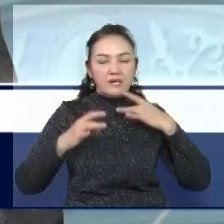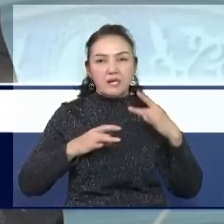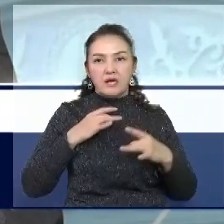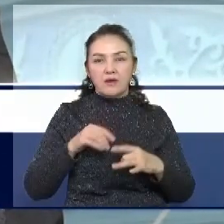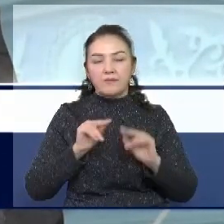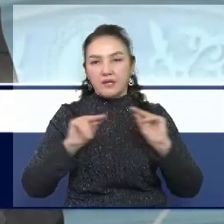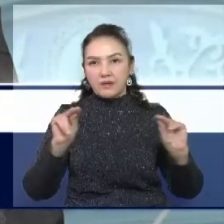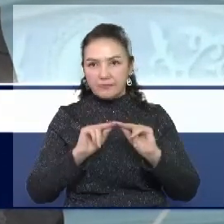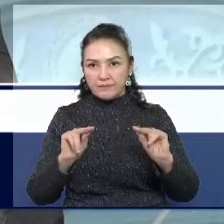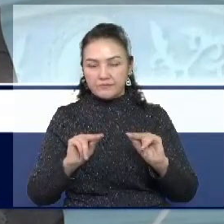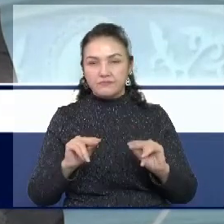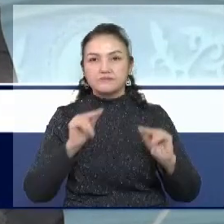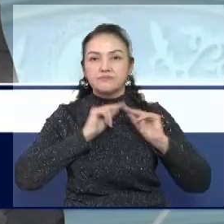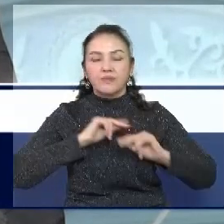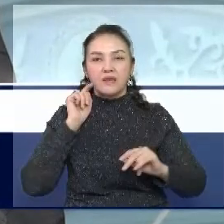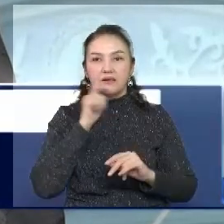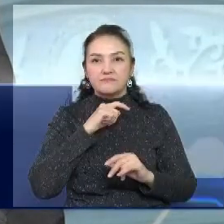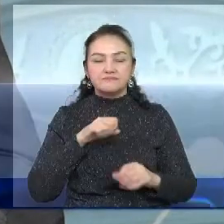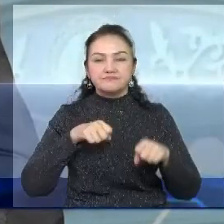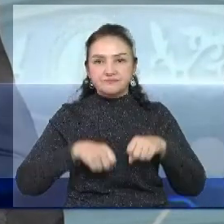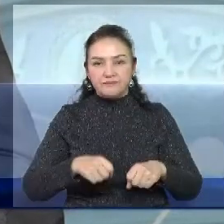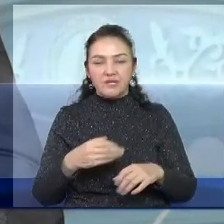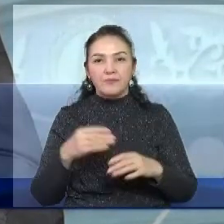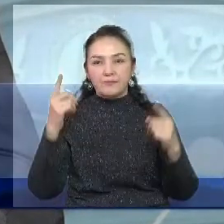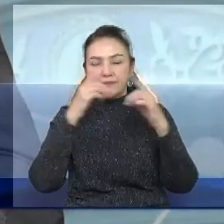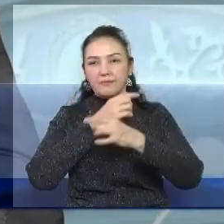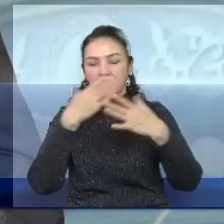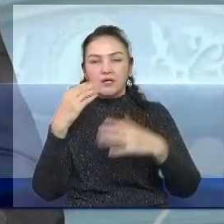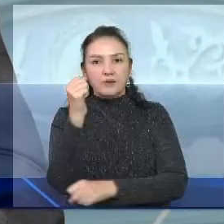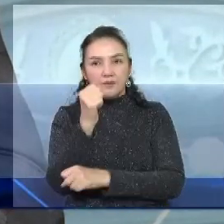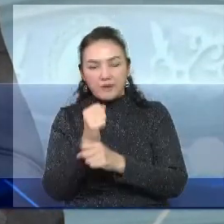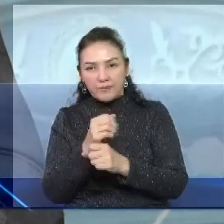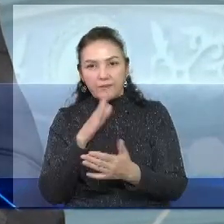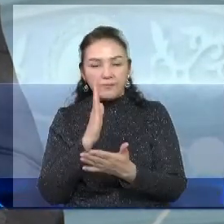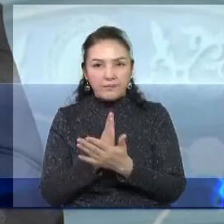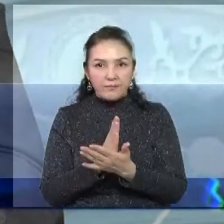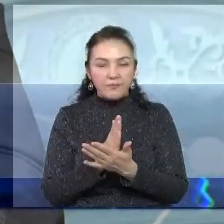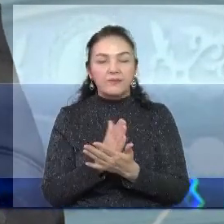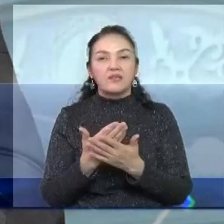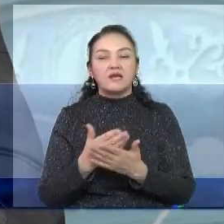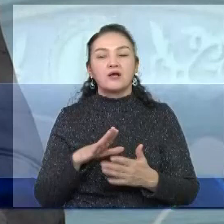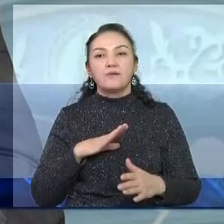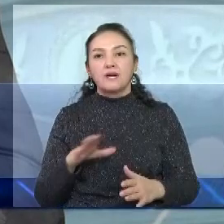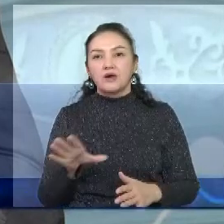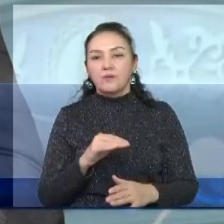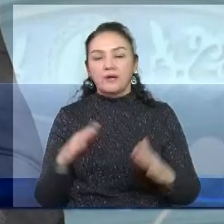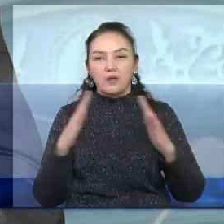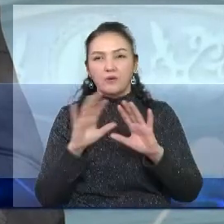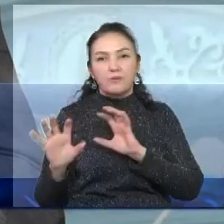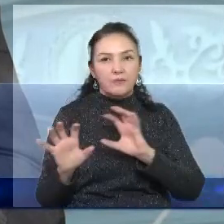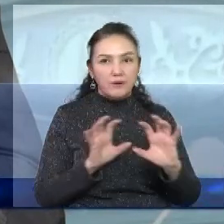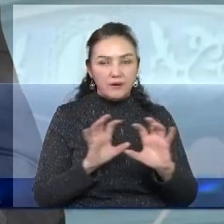психологиялық, педагогикалық, еңбек, экономикалық, құқықтық және мәдени қызметтер болып отыр. Әлеуметтік қызметкерлер үйінде күтім